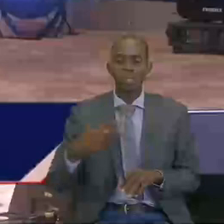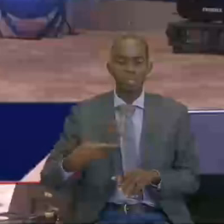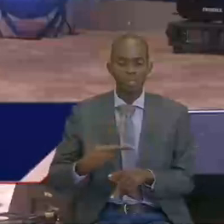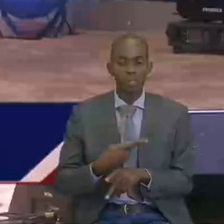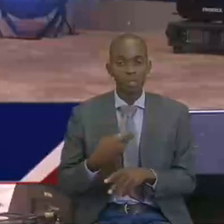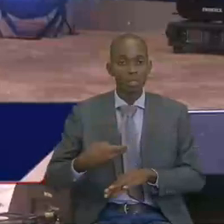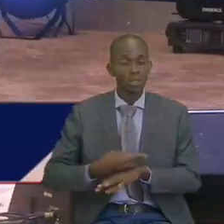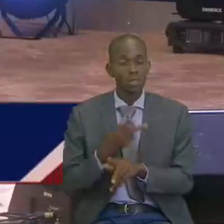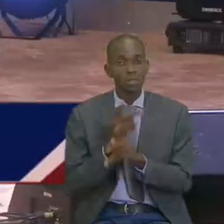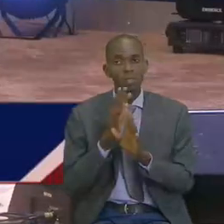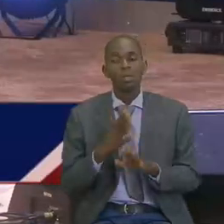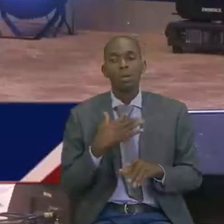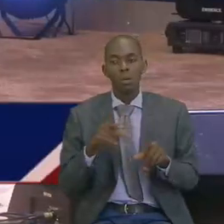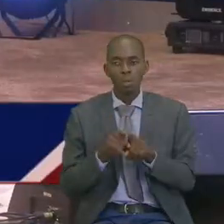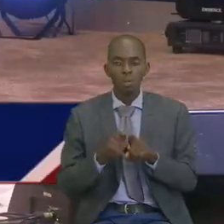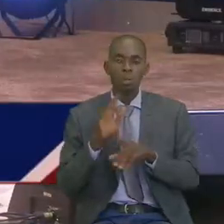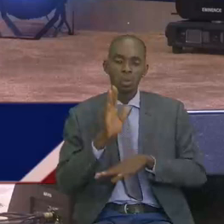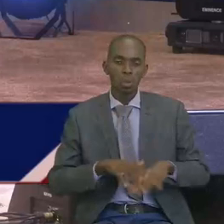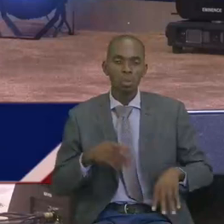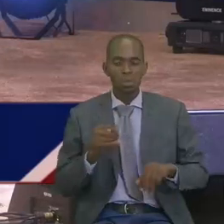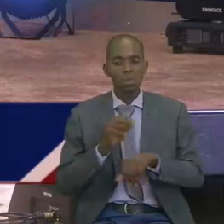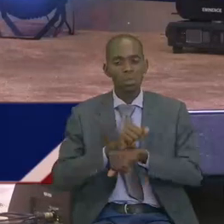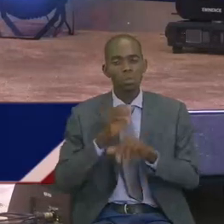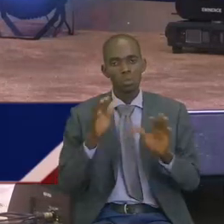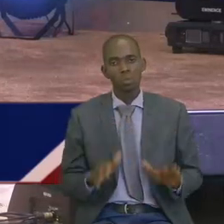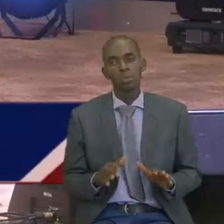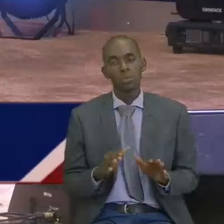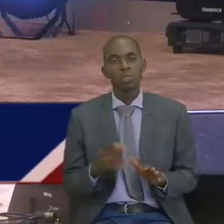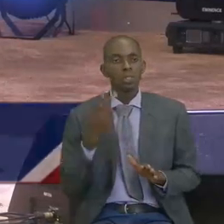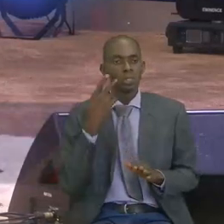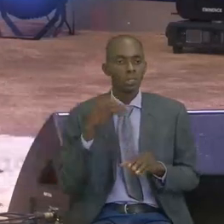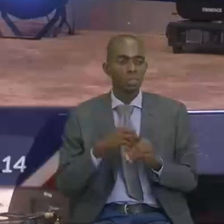appelé une pierre. En tant que pierre, alors voyons